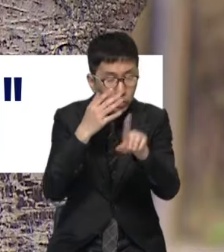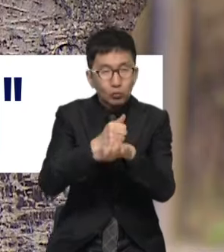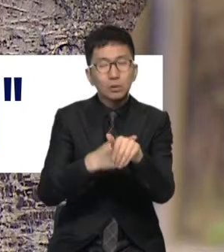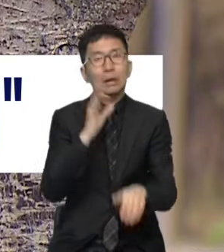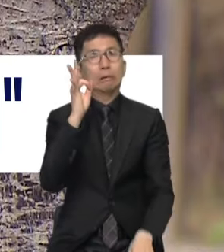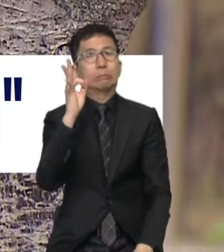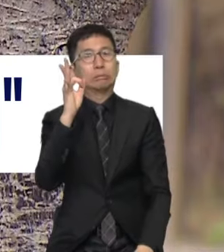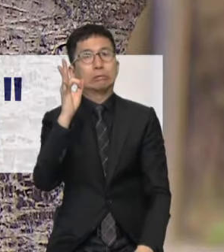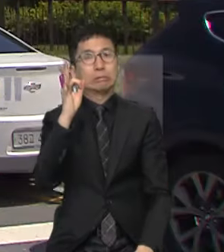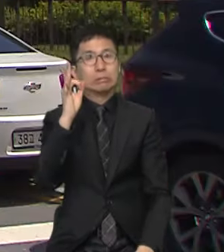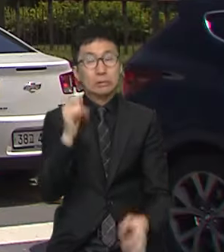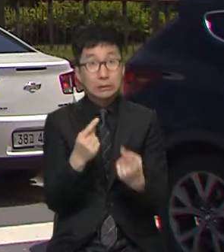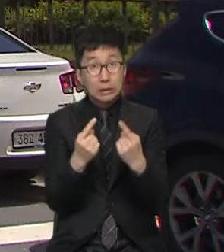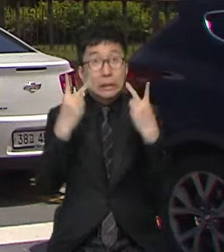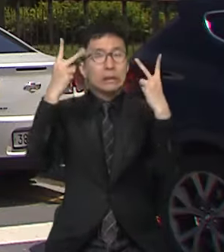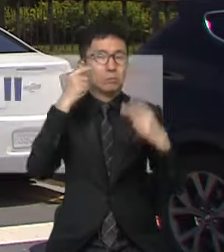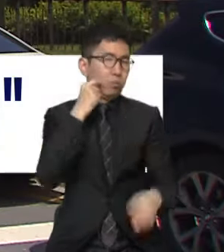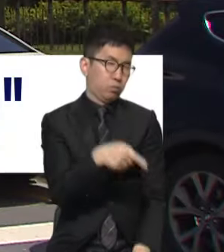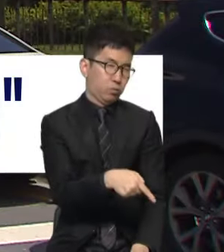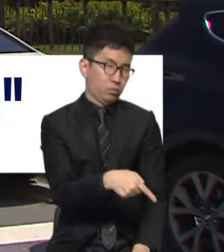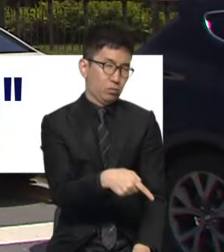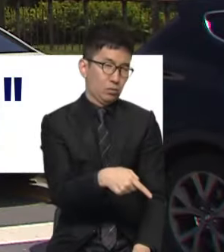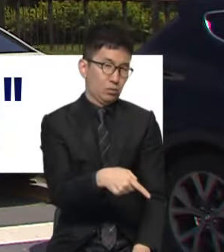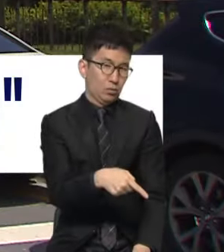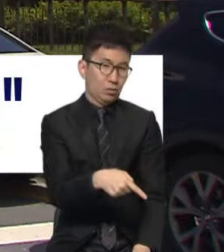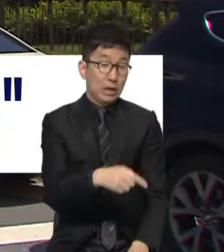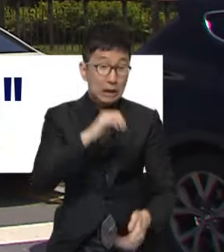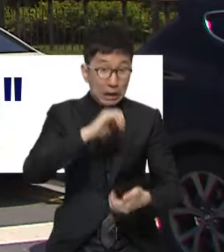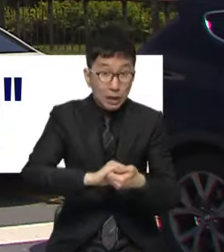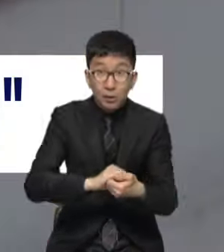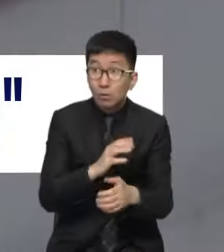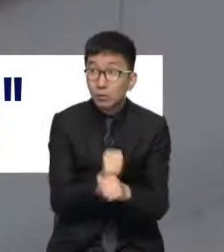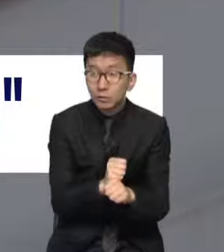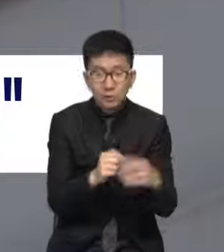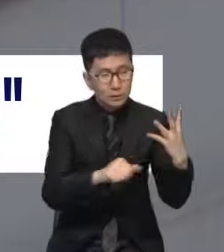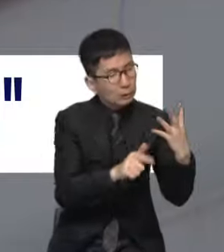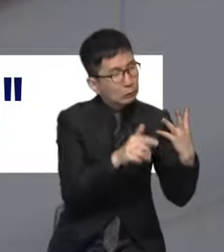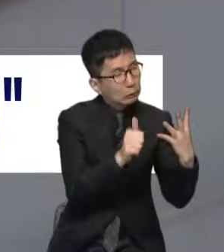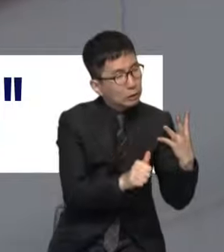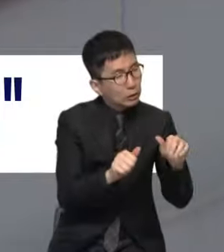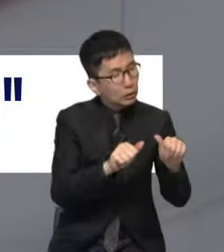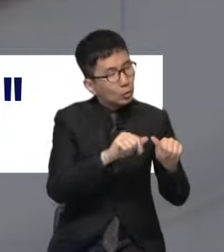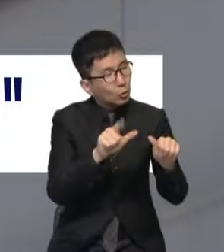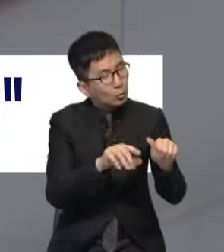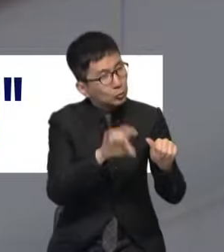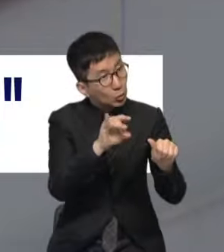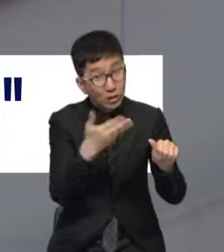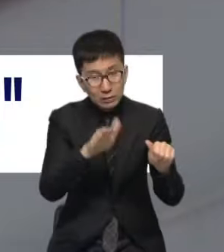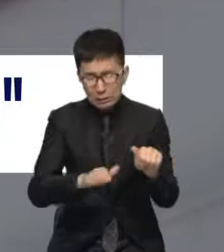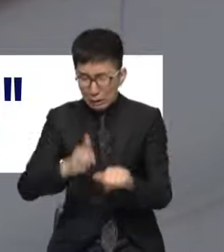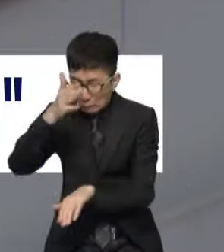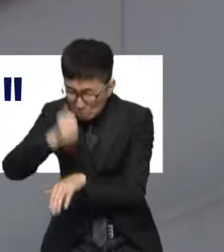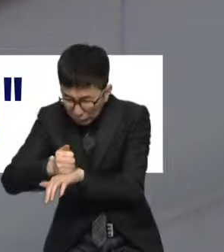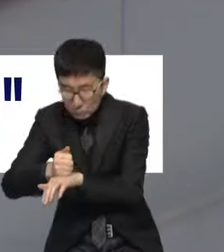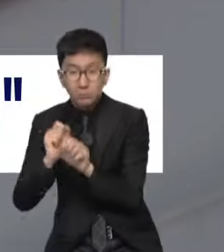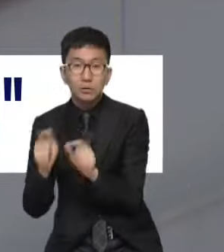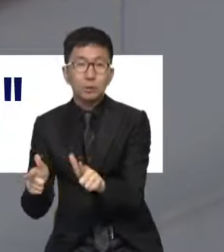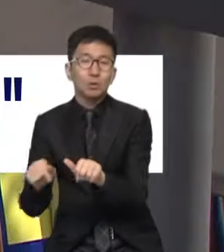되기 때문입니다. 그 시점을 4월 말 또는 5월 초로 봤지만 5월 중순이 마지노선이라는 전망이 나오는